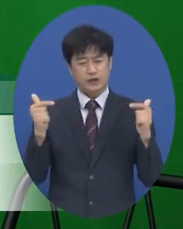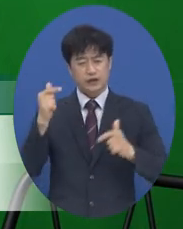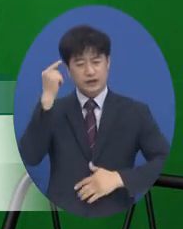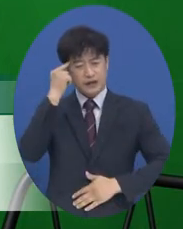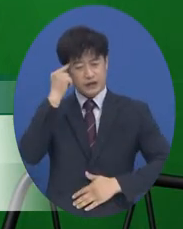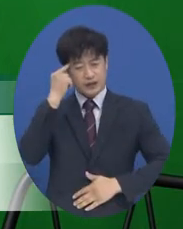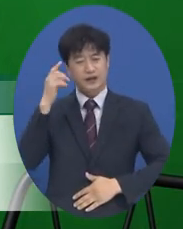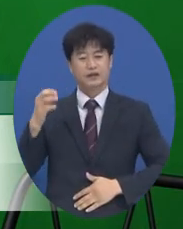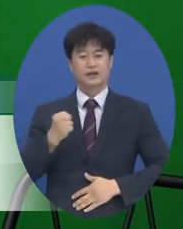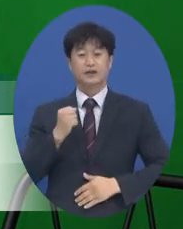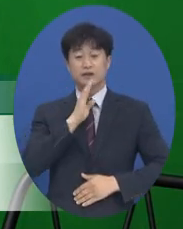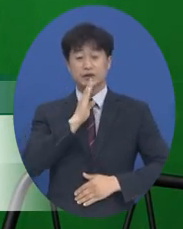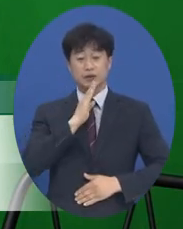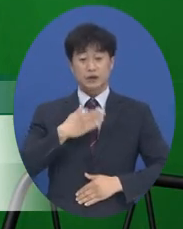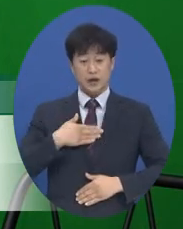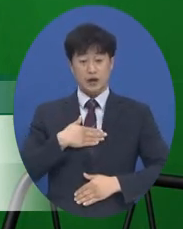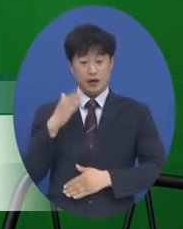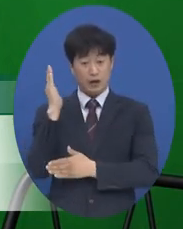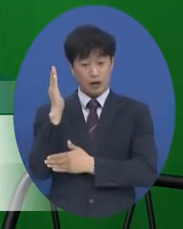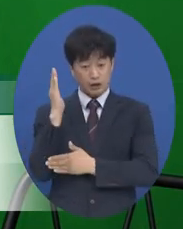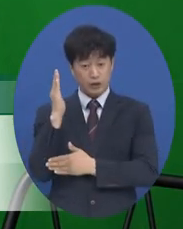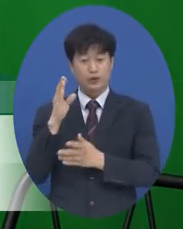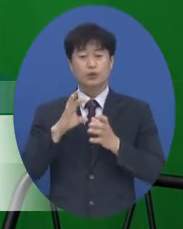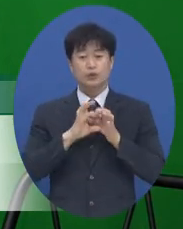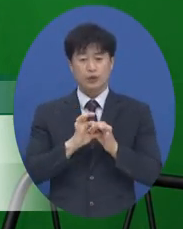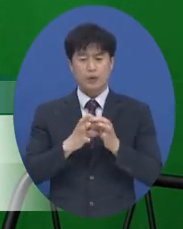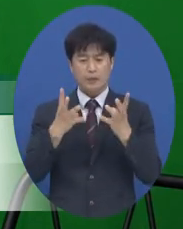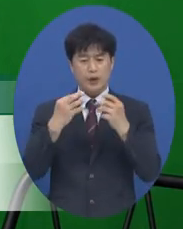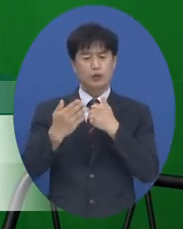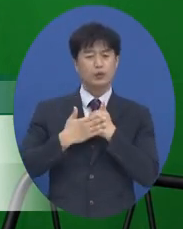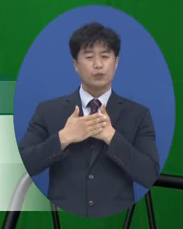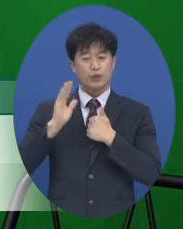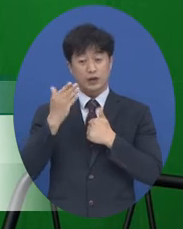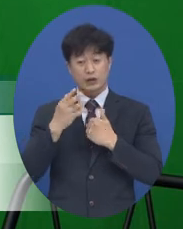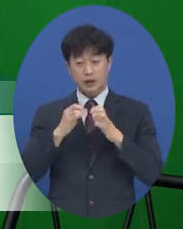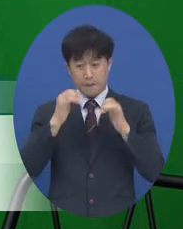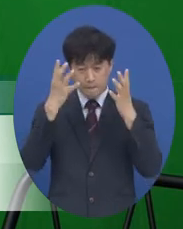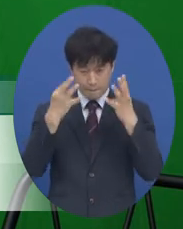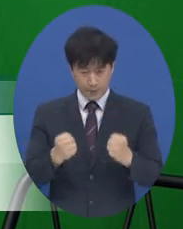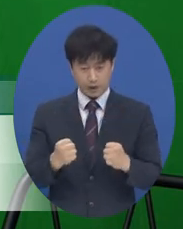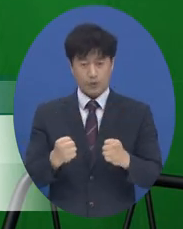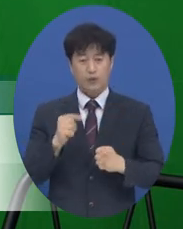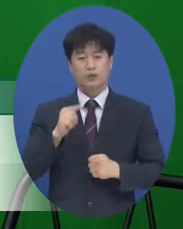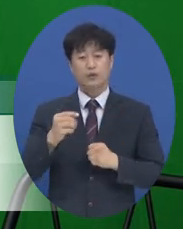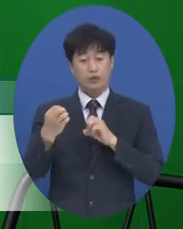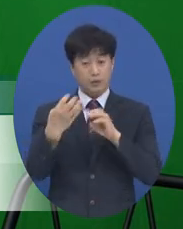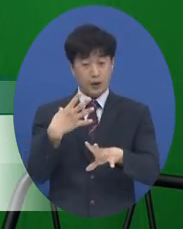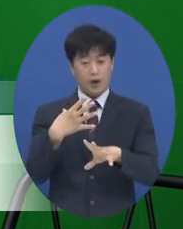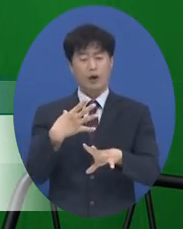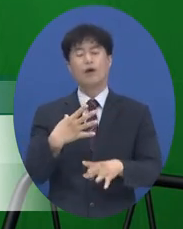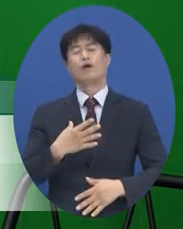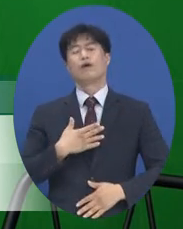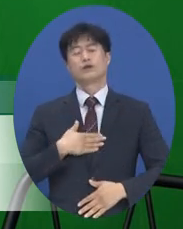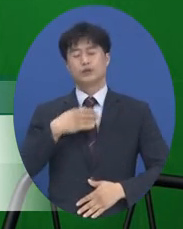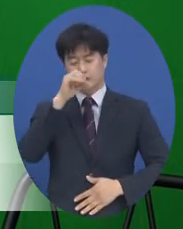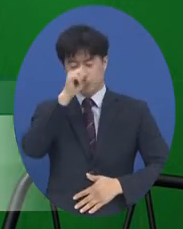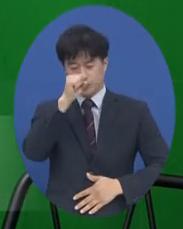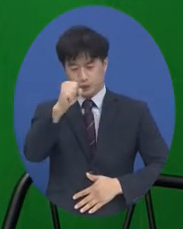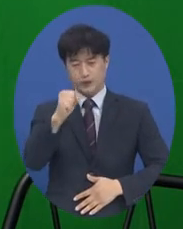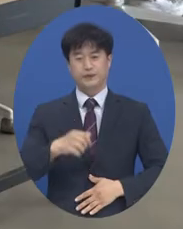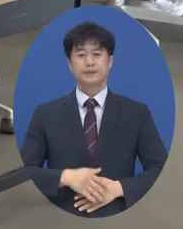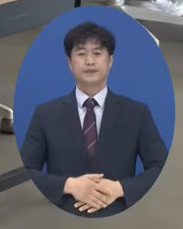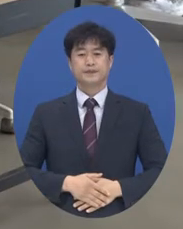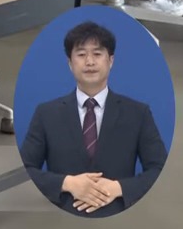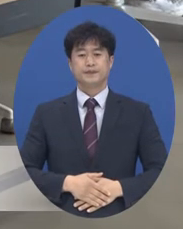않았나라고 생각이 됩니다. 실제로 이제 제 강의를 통해 많이 도움이 되셨다는 분들이 많고 그런 피드백을 받다 보니까 정말